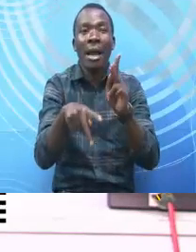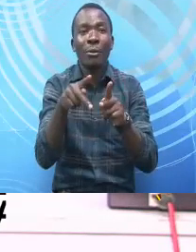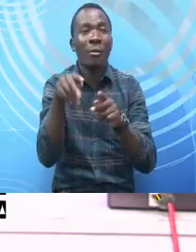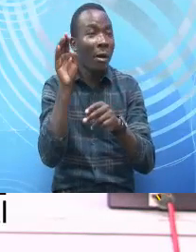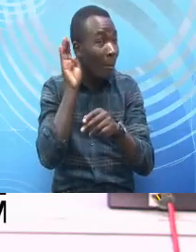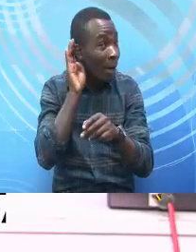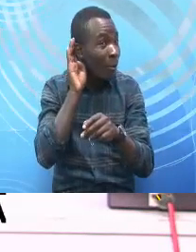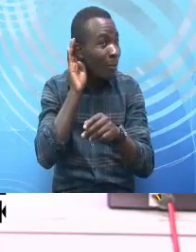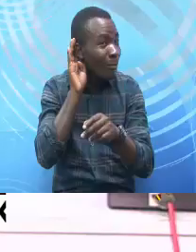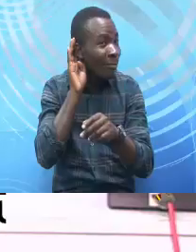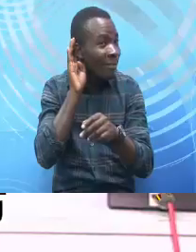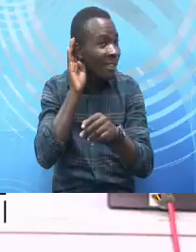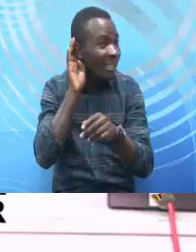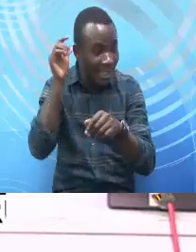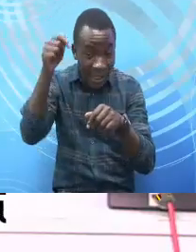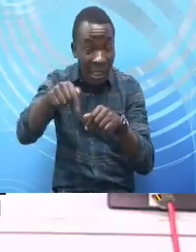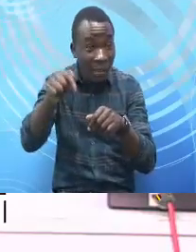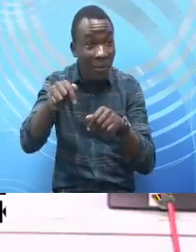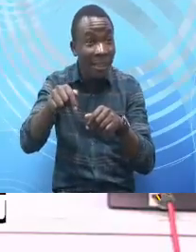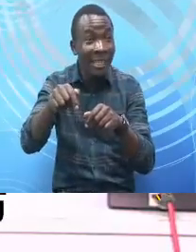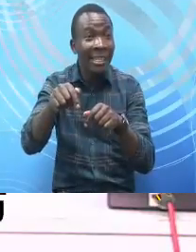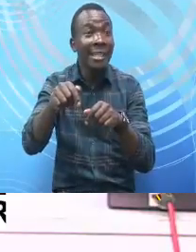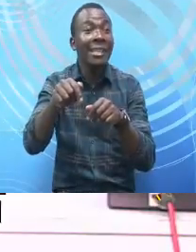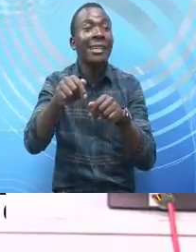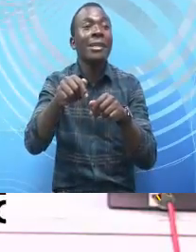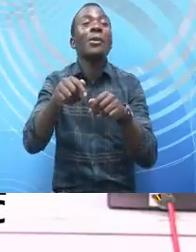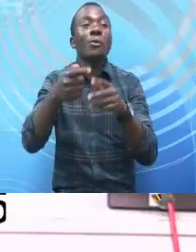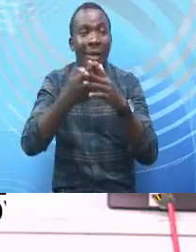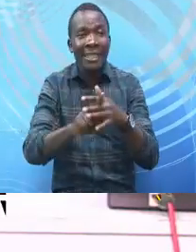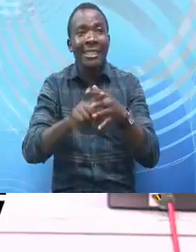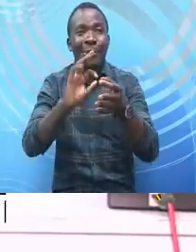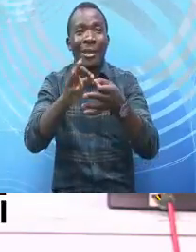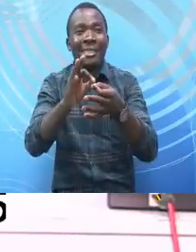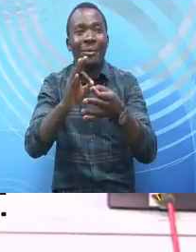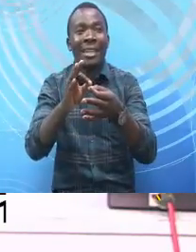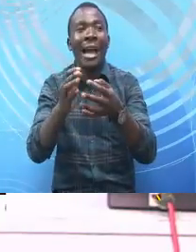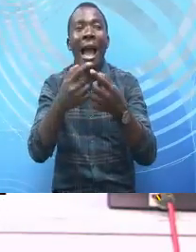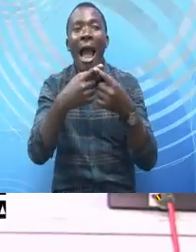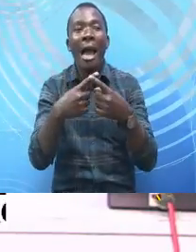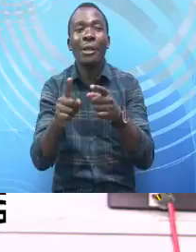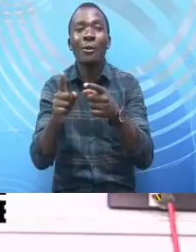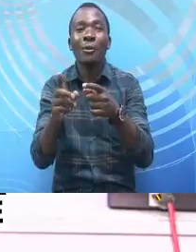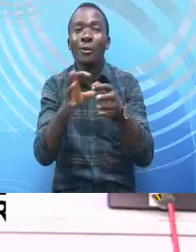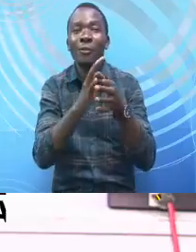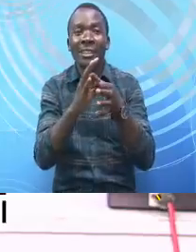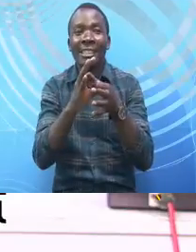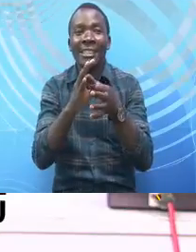amakuru ya BTN asemurwa mu rurimi rw'amarenga ariko kufatanye n'umuryango witwa Sewing Hand